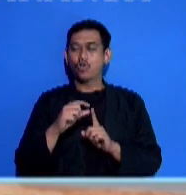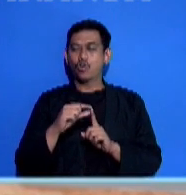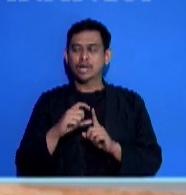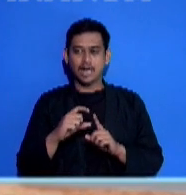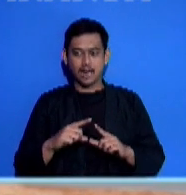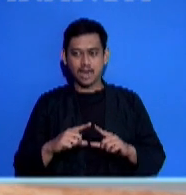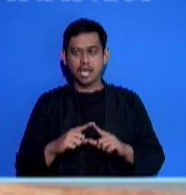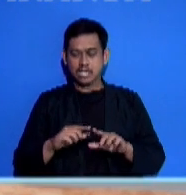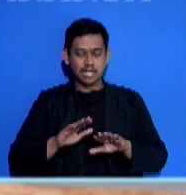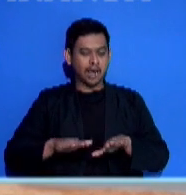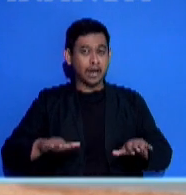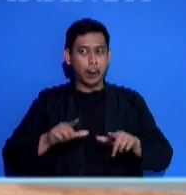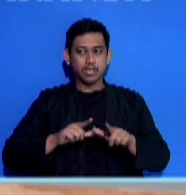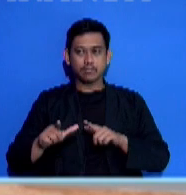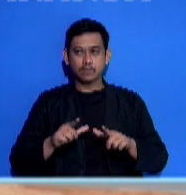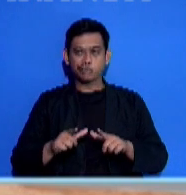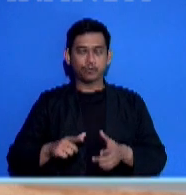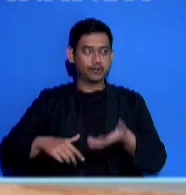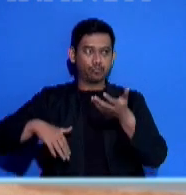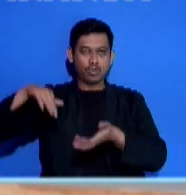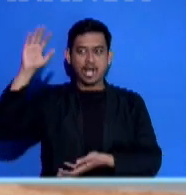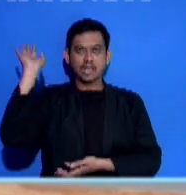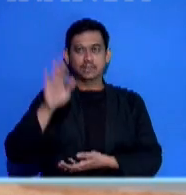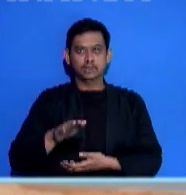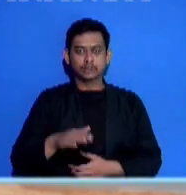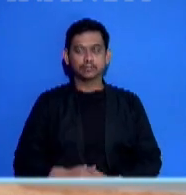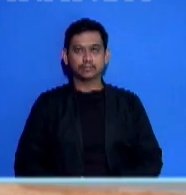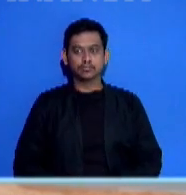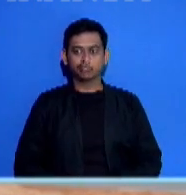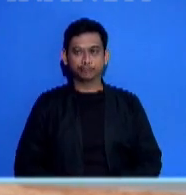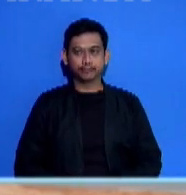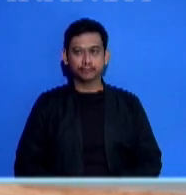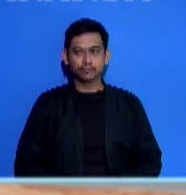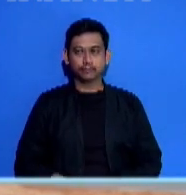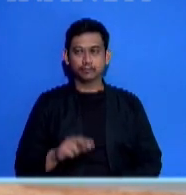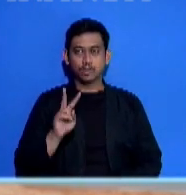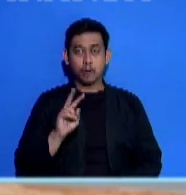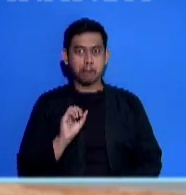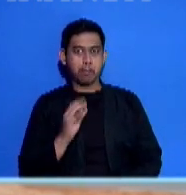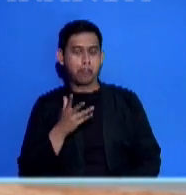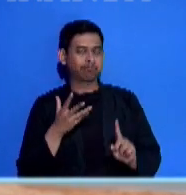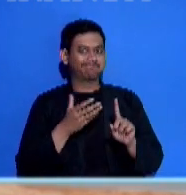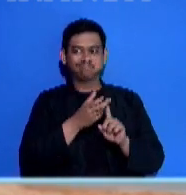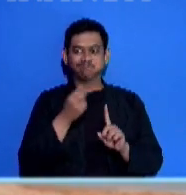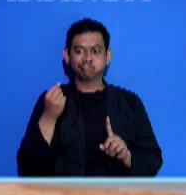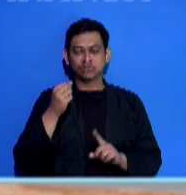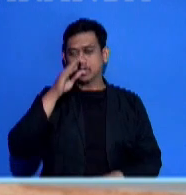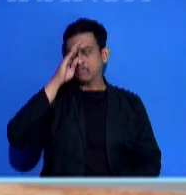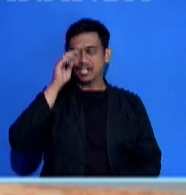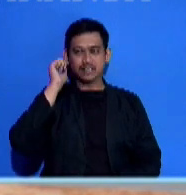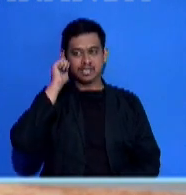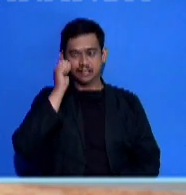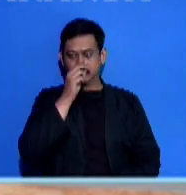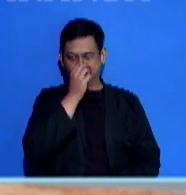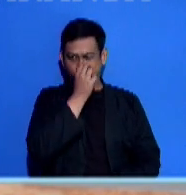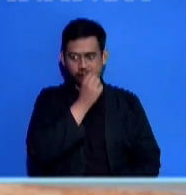olahraga voli pasir dalam Popda Daerah Istimewa Yogyakarta memperbutkan dua medali emas untuk tim Putra dan tim Putri setiap koten